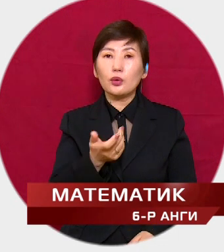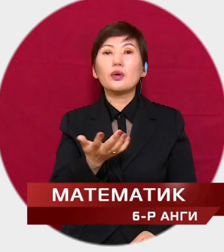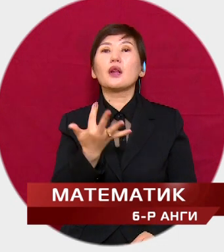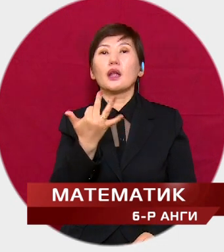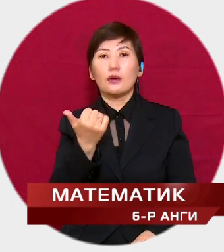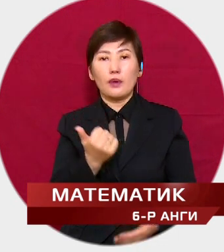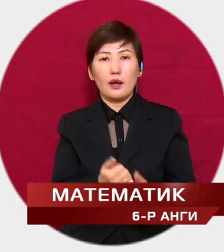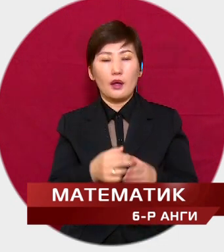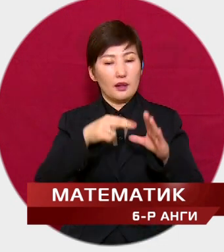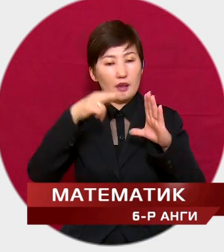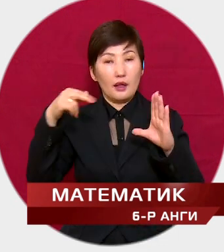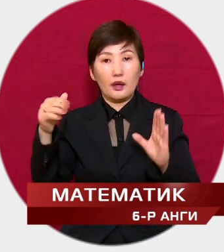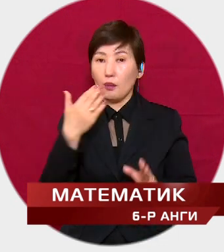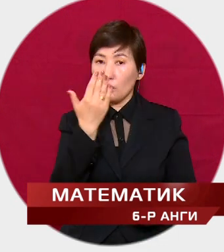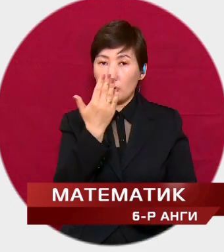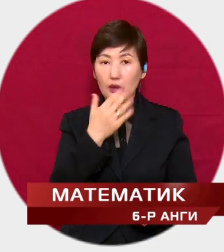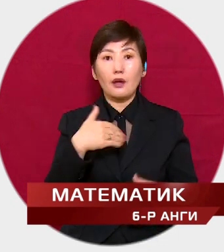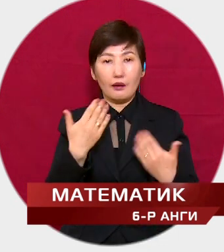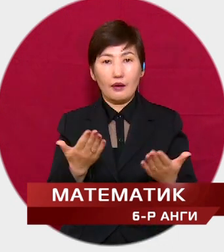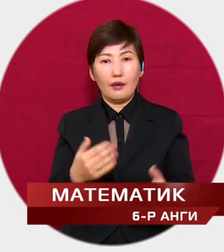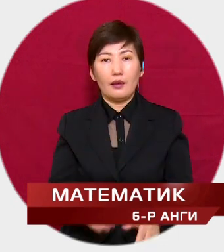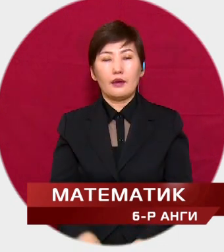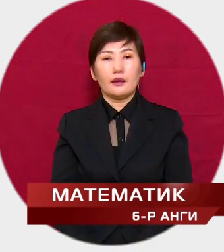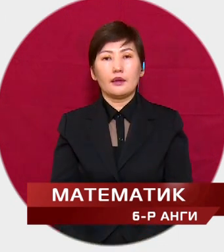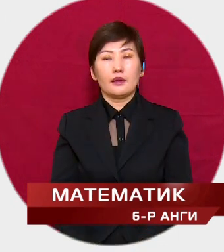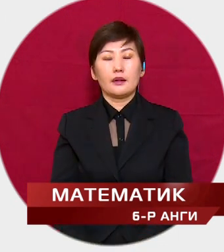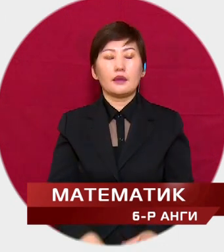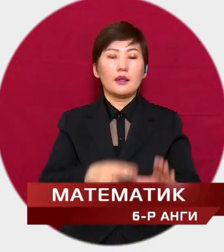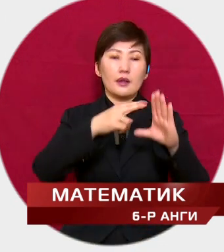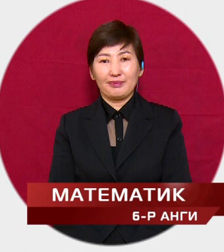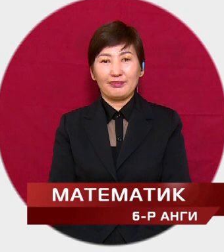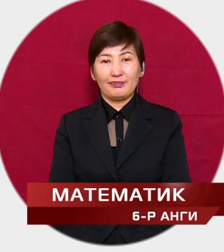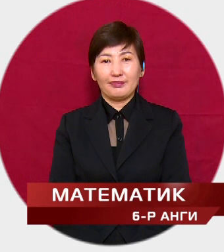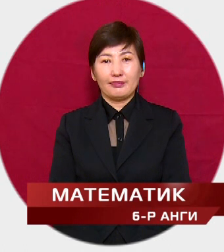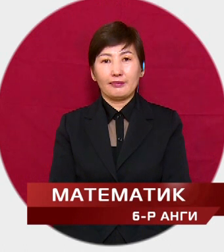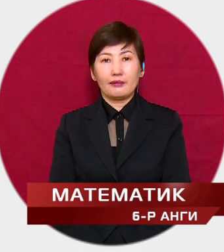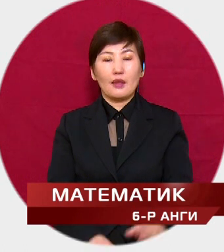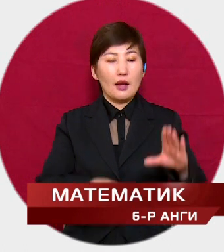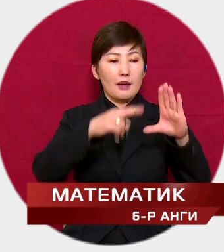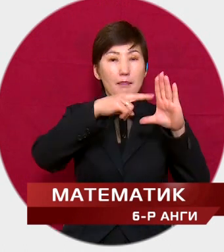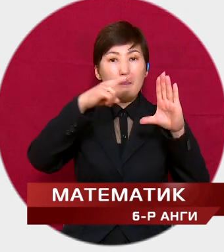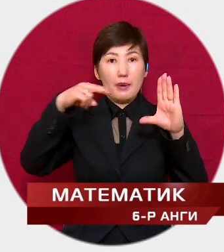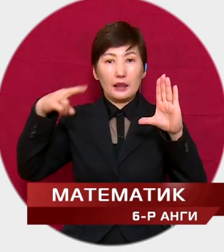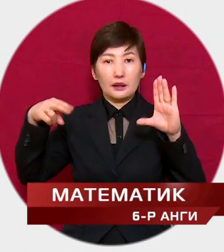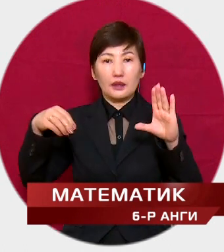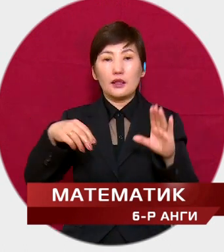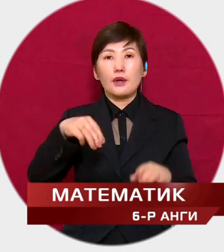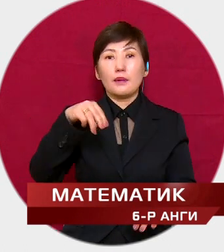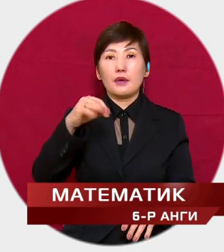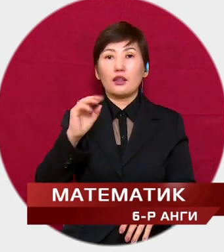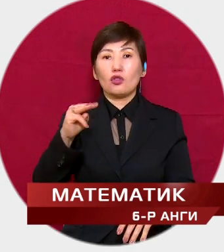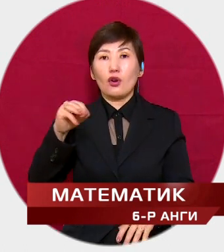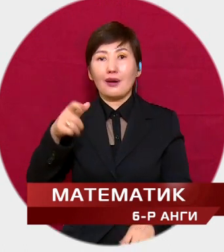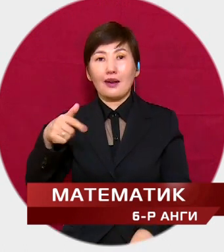тэгэхээр биднэрт багнам диаграмм өгдөн пиктограмм өгдөн. За багнам диаграмм пиктограммынхаа